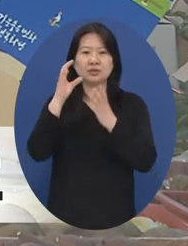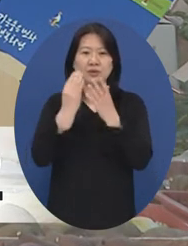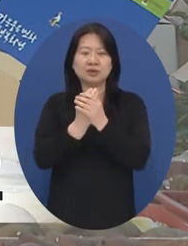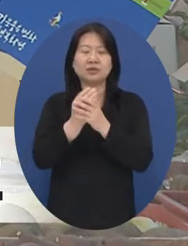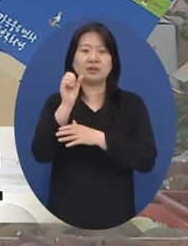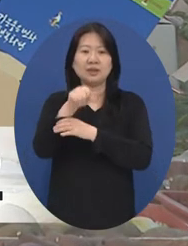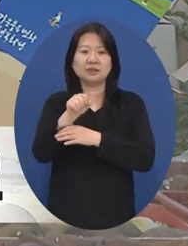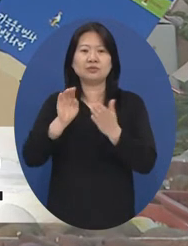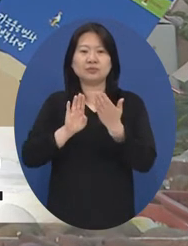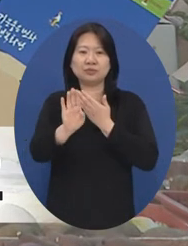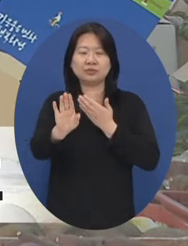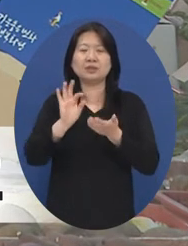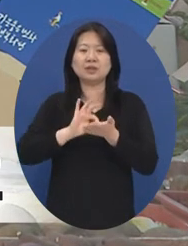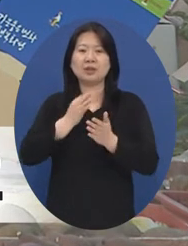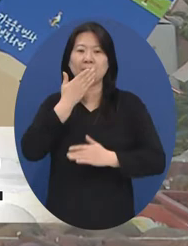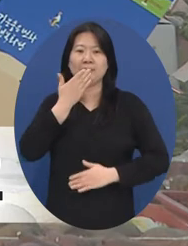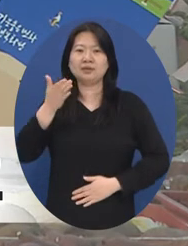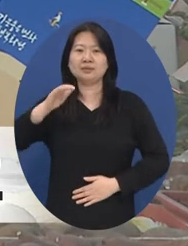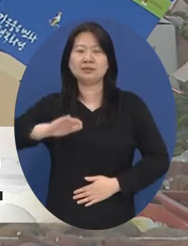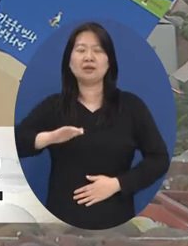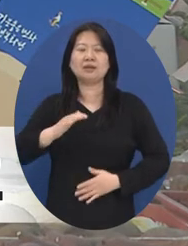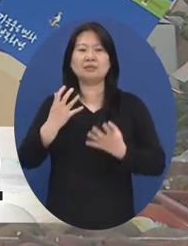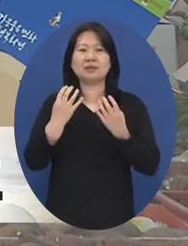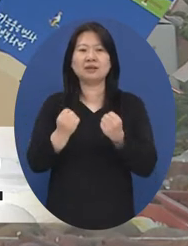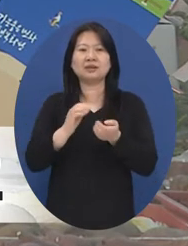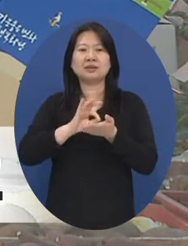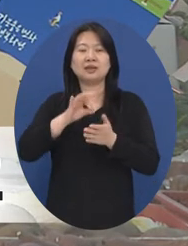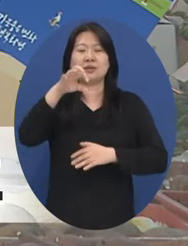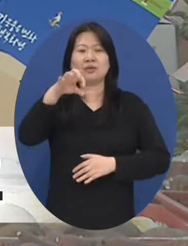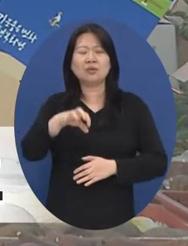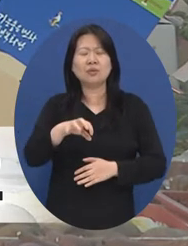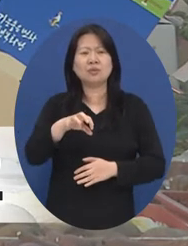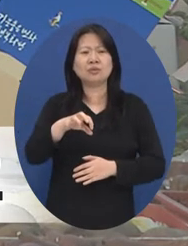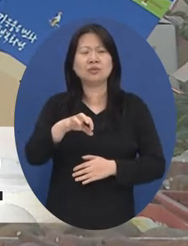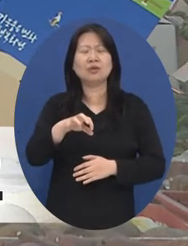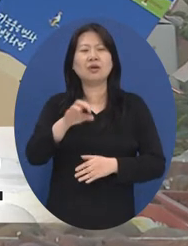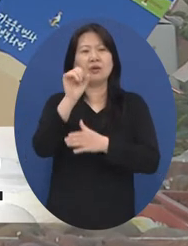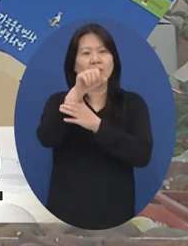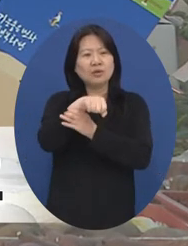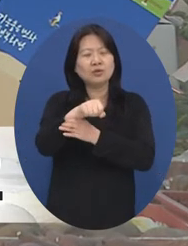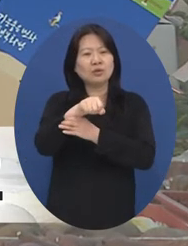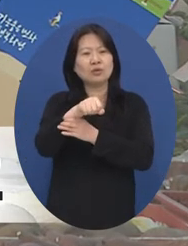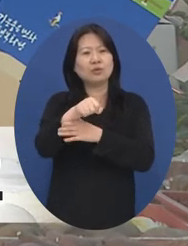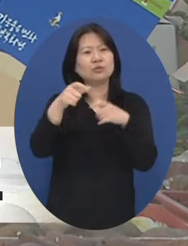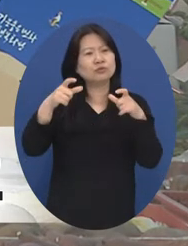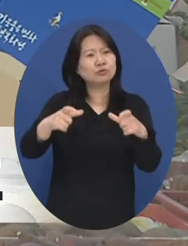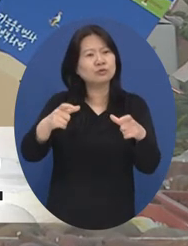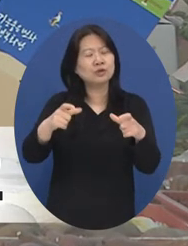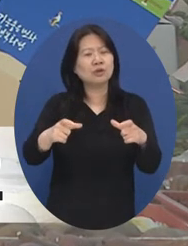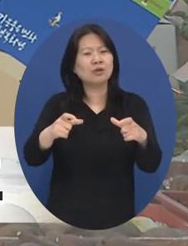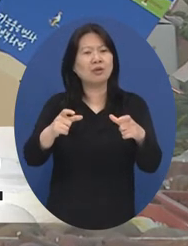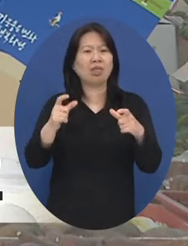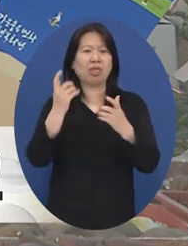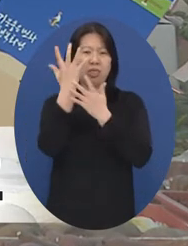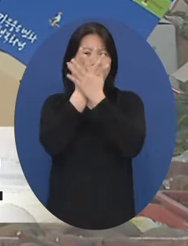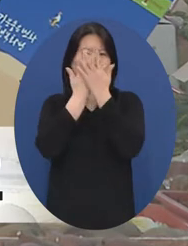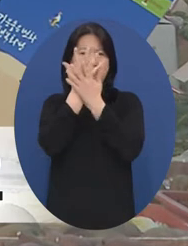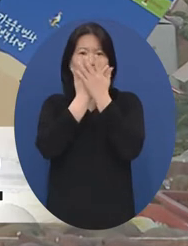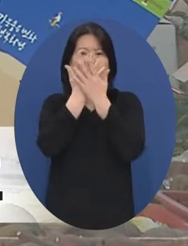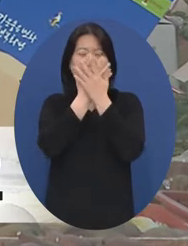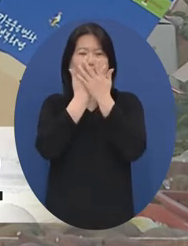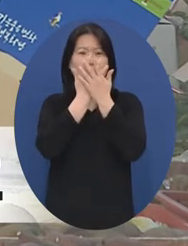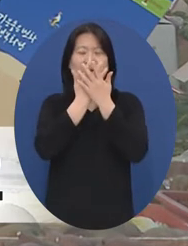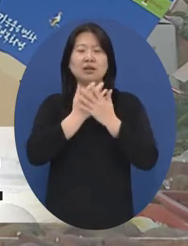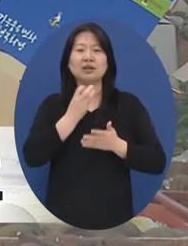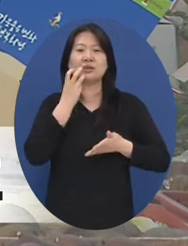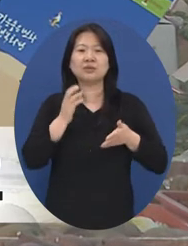기본소득 에 사용이 가능합니다 하지만 수많은 사용처 중 어느 곳까지 허용이 되는지 헷갈리시는 분들 있으실텐데요